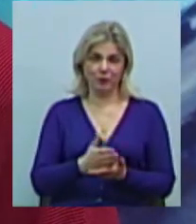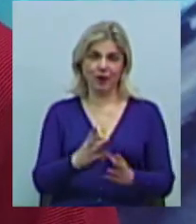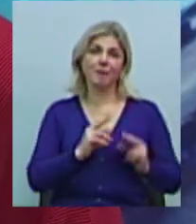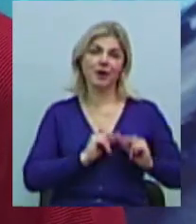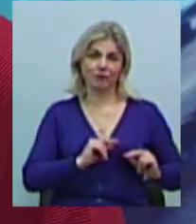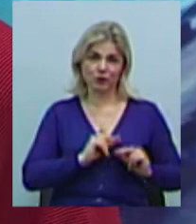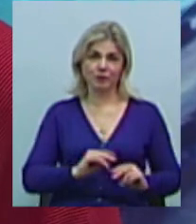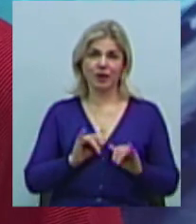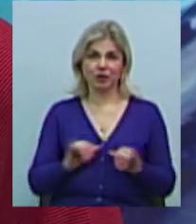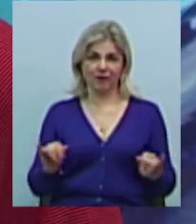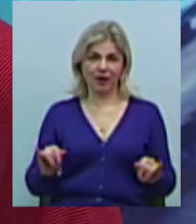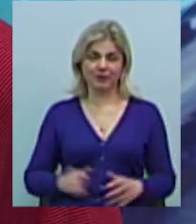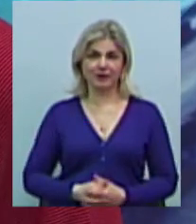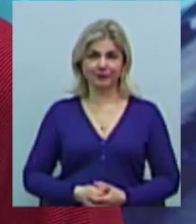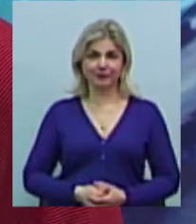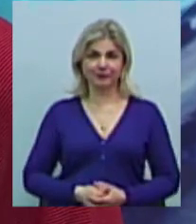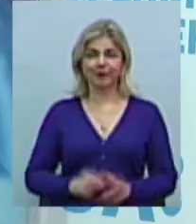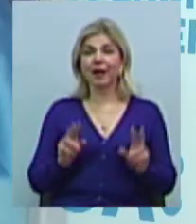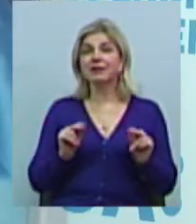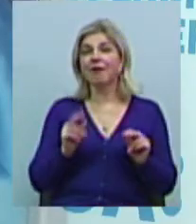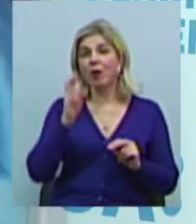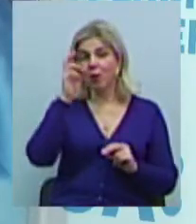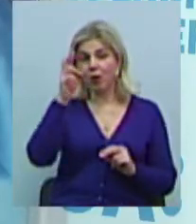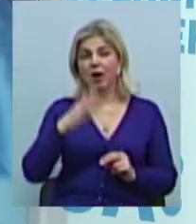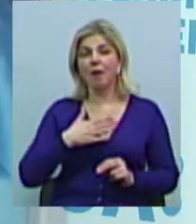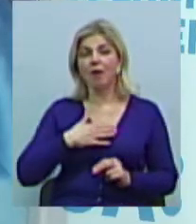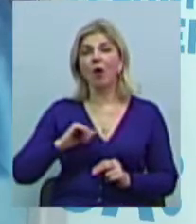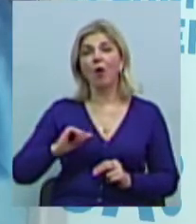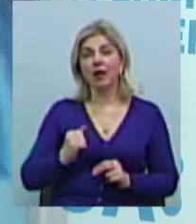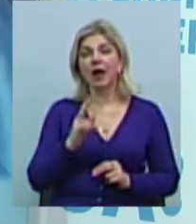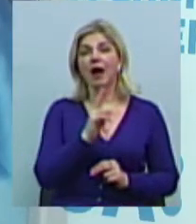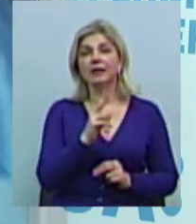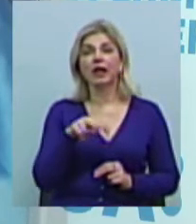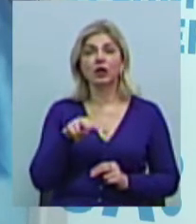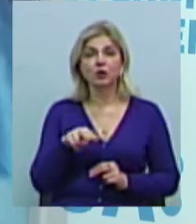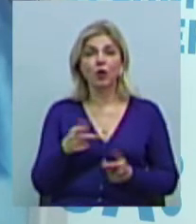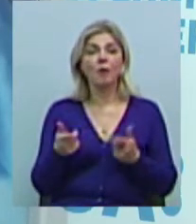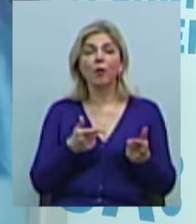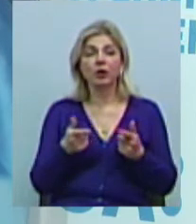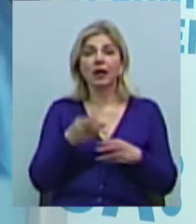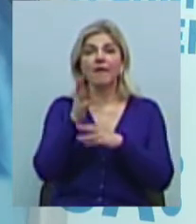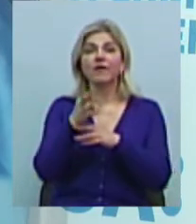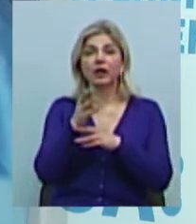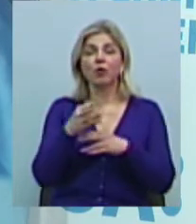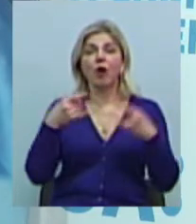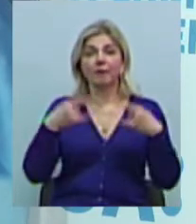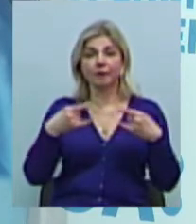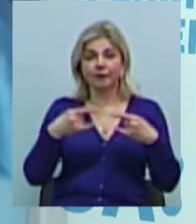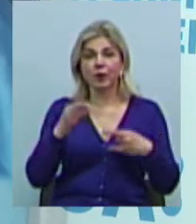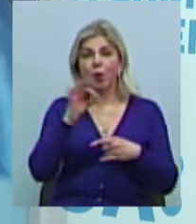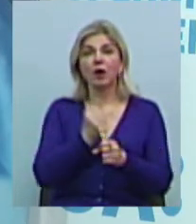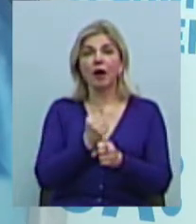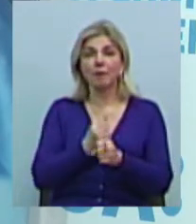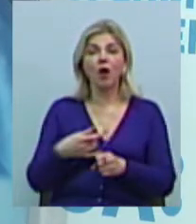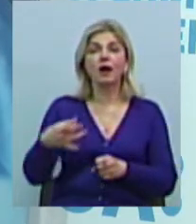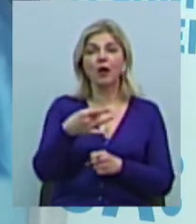співпрацюємо і розвиваємося. Та слава Богу. Моя колега Катерина Лисюк підготувала відеоматеріал про роботу